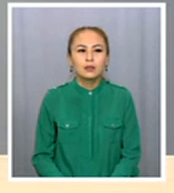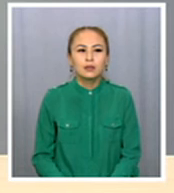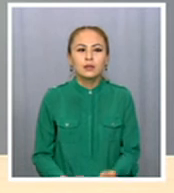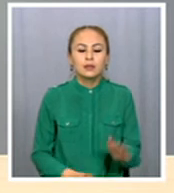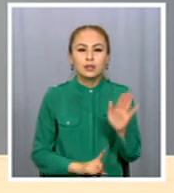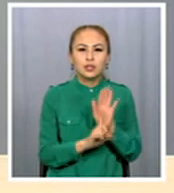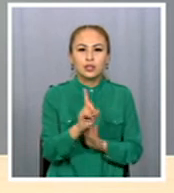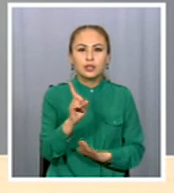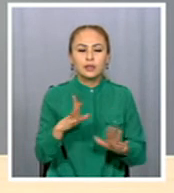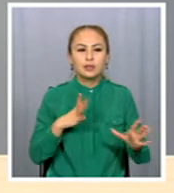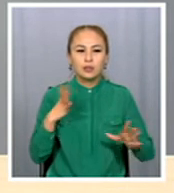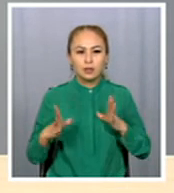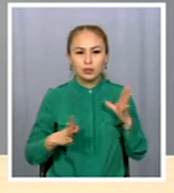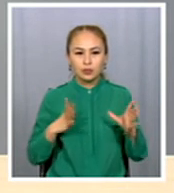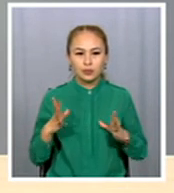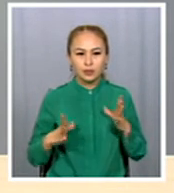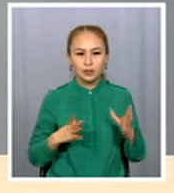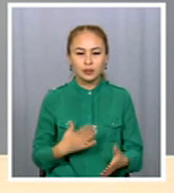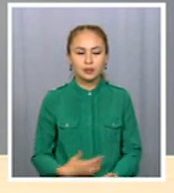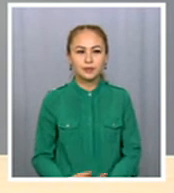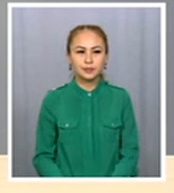Начались тренировки.